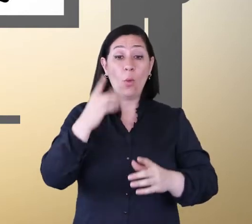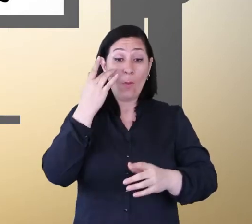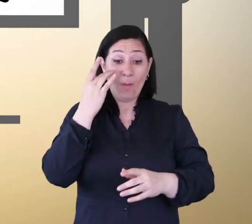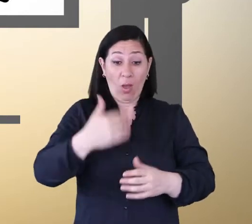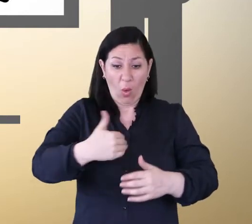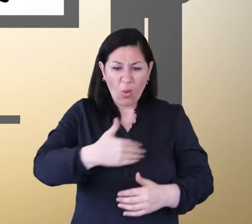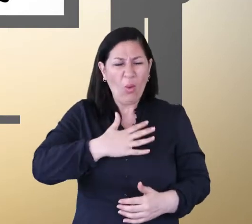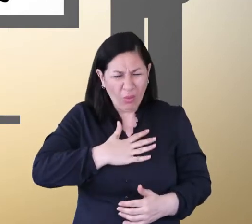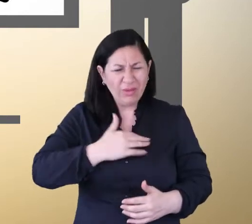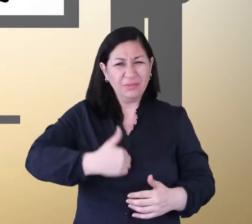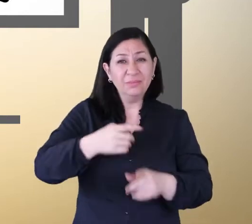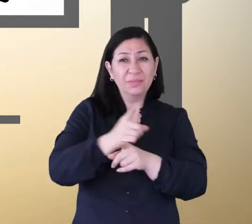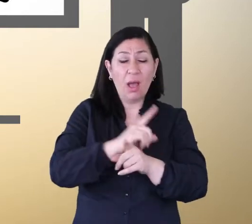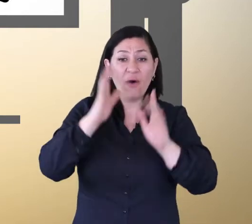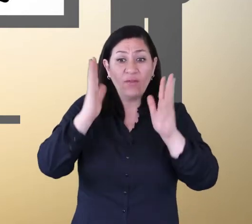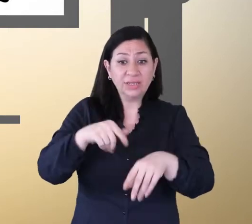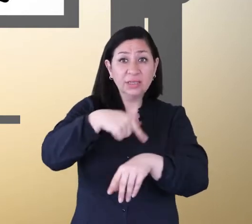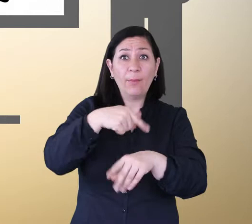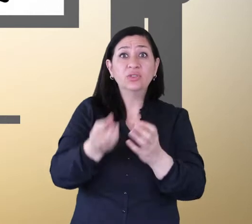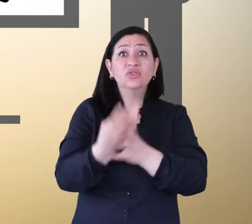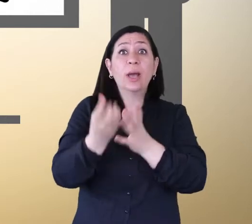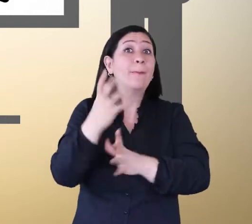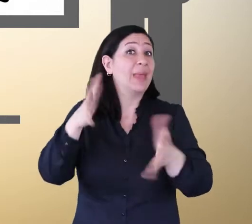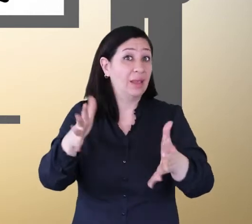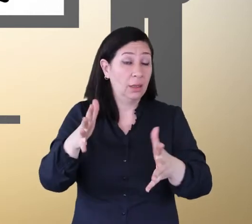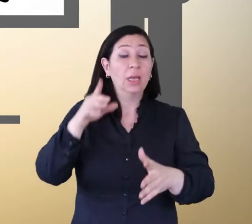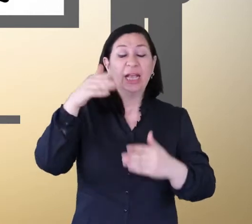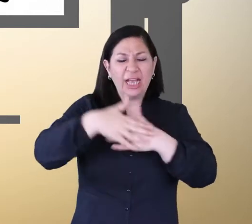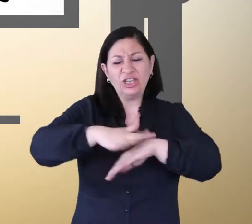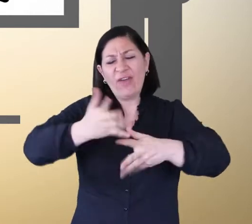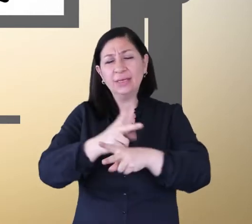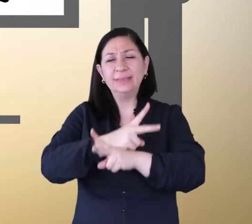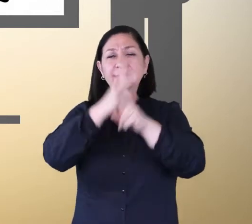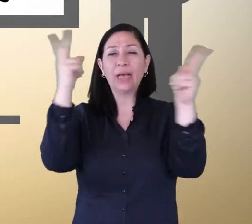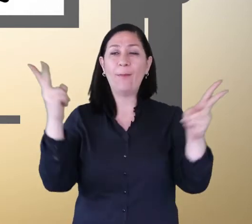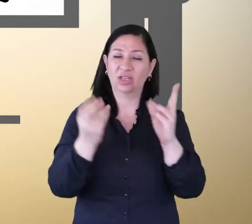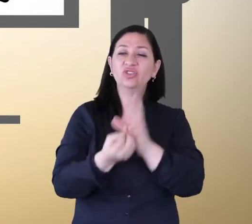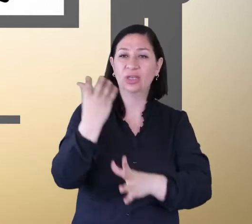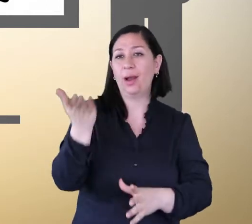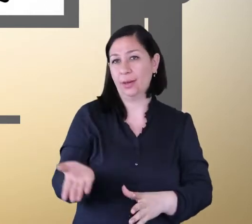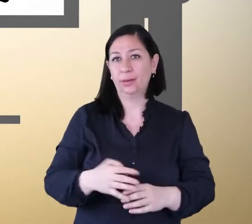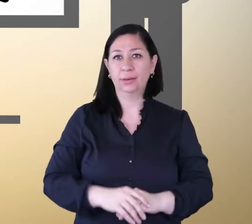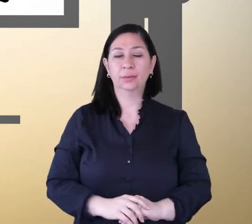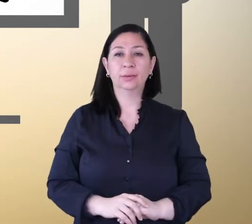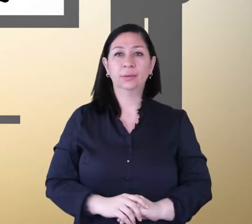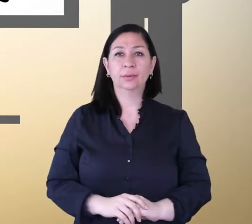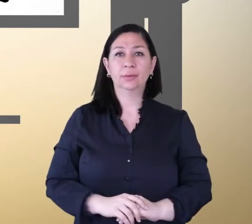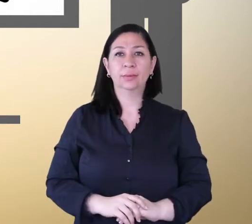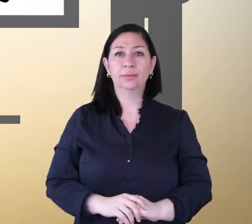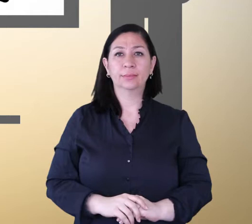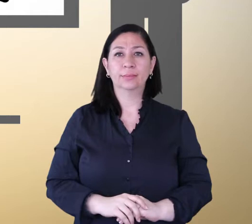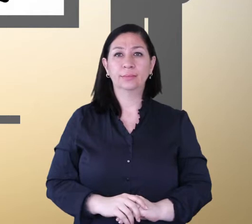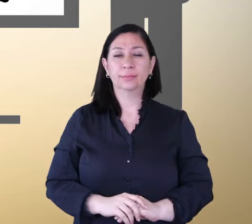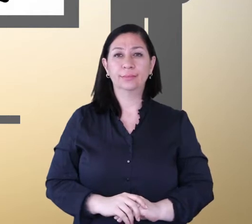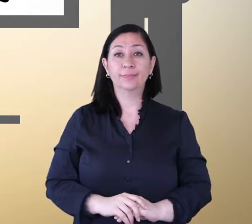Bu belirtilerin zaman içinde ağırlığı ve sıklığı değişebilir. Genellikle gece veya sabaha karşı ortaya çıkarlar.